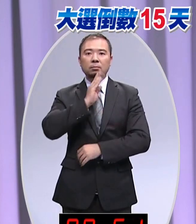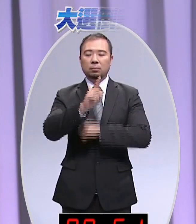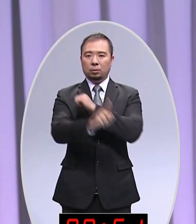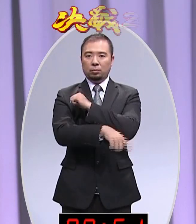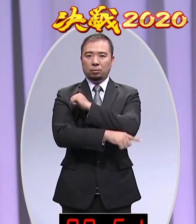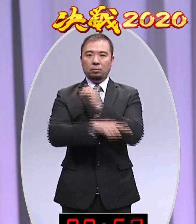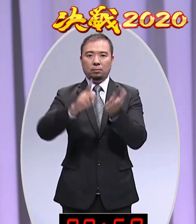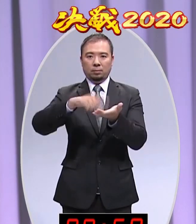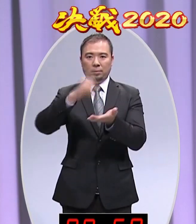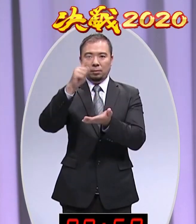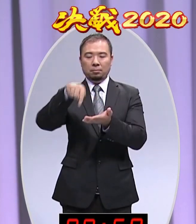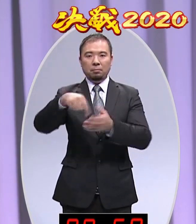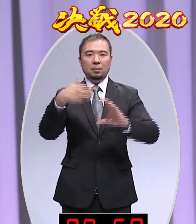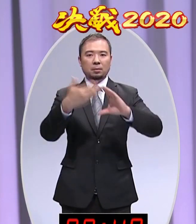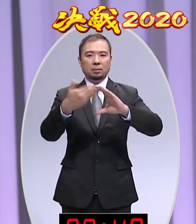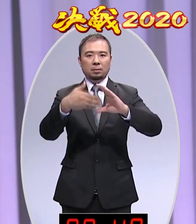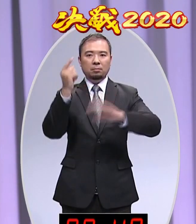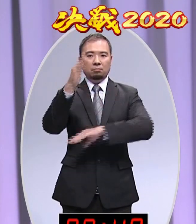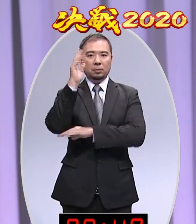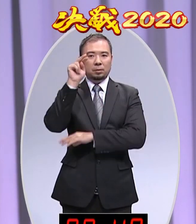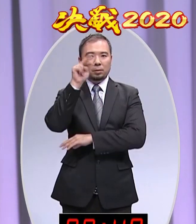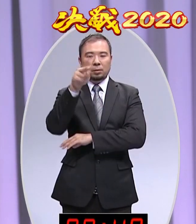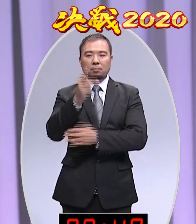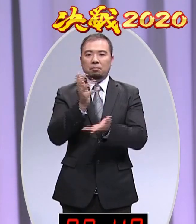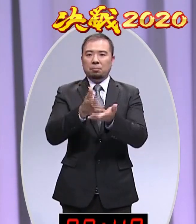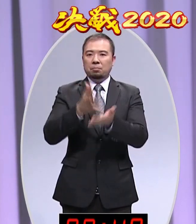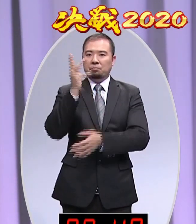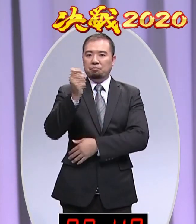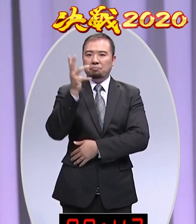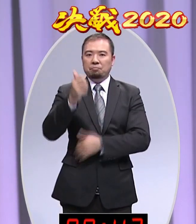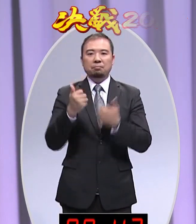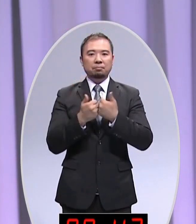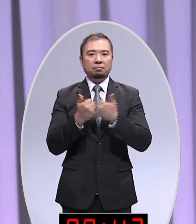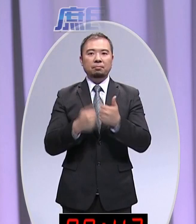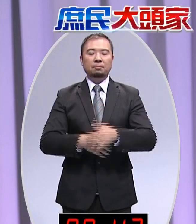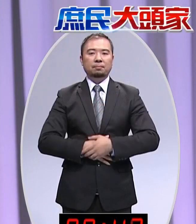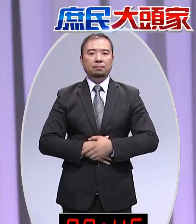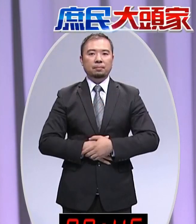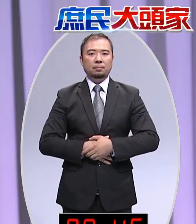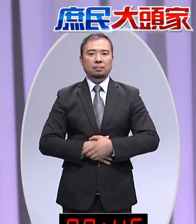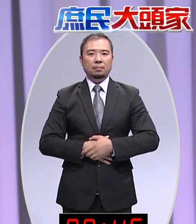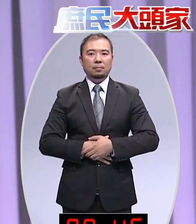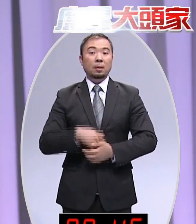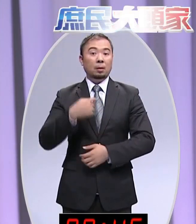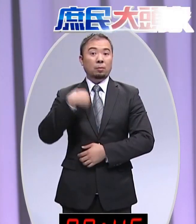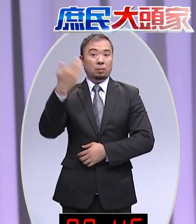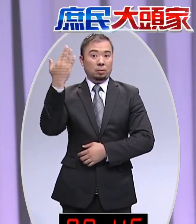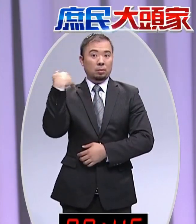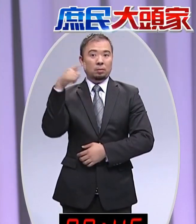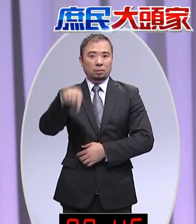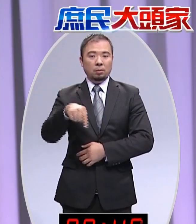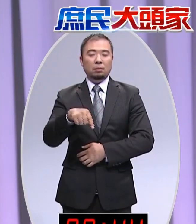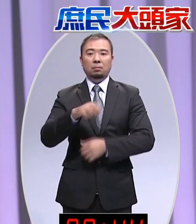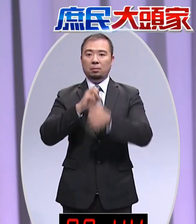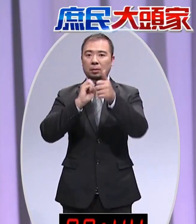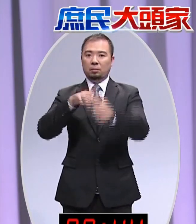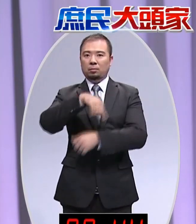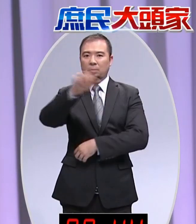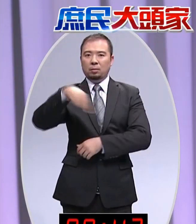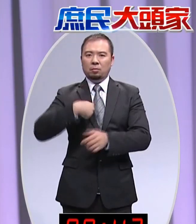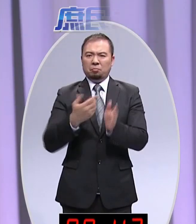视政见发表会。楚瑜说过，我已经准备了